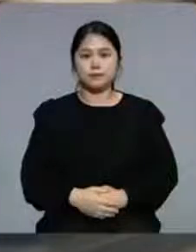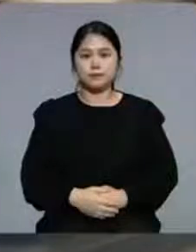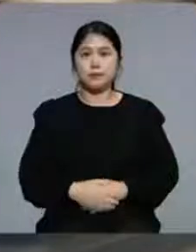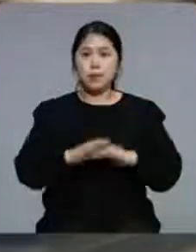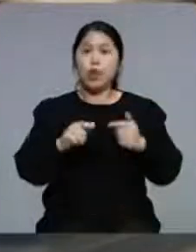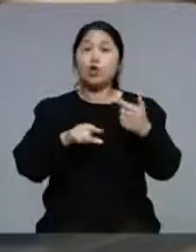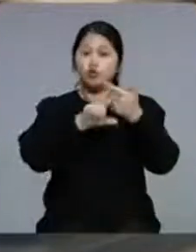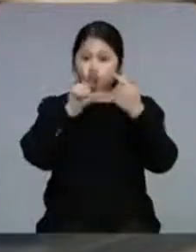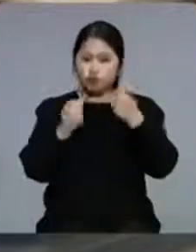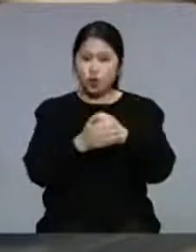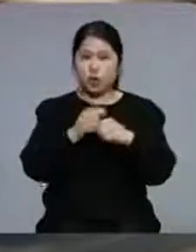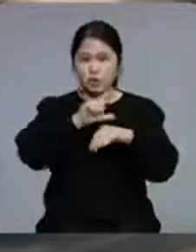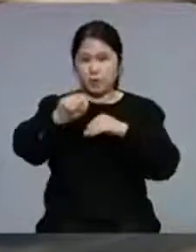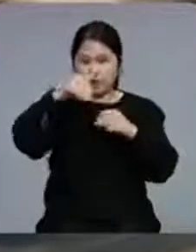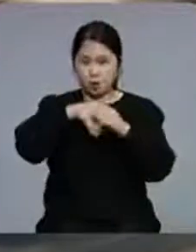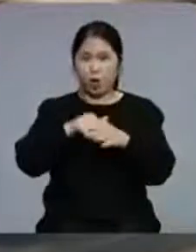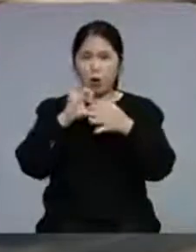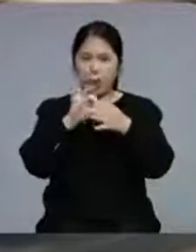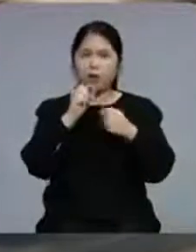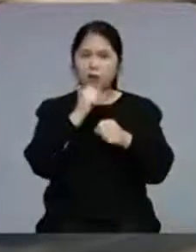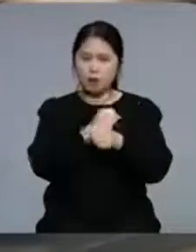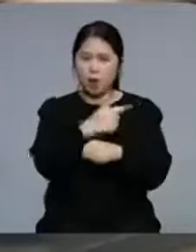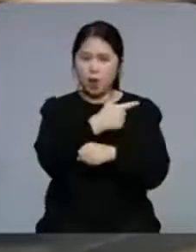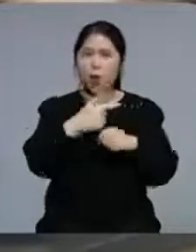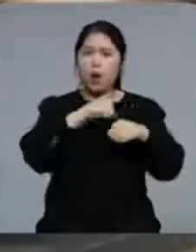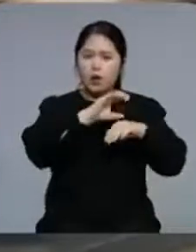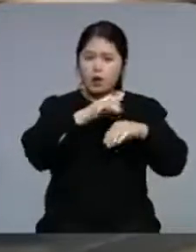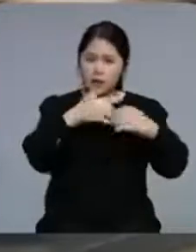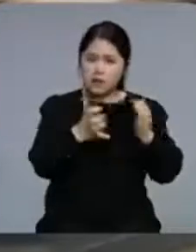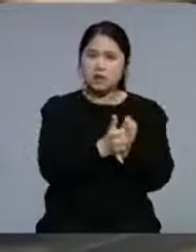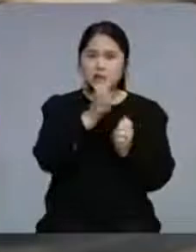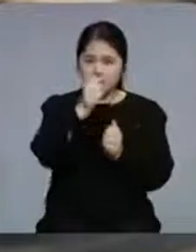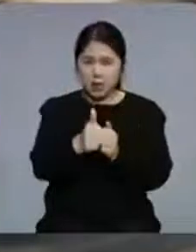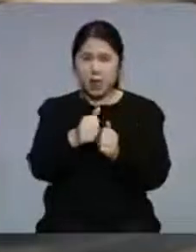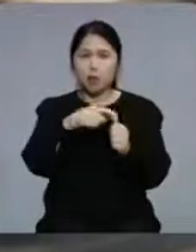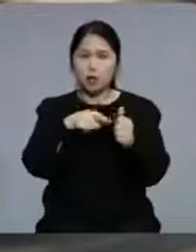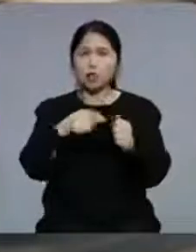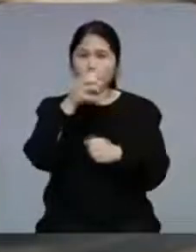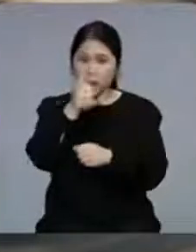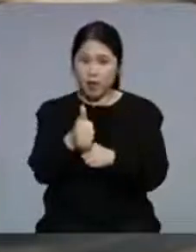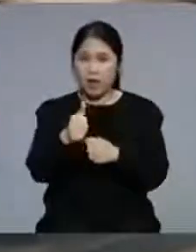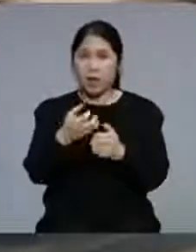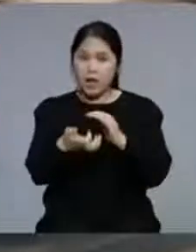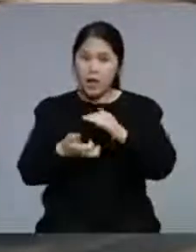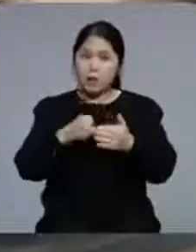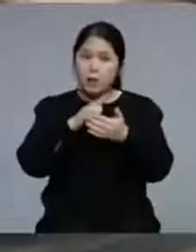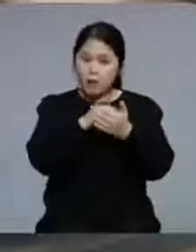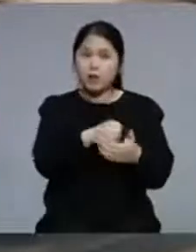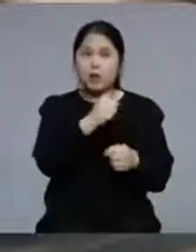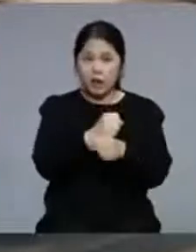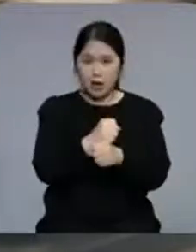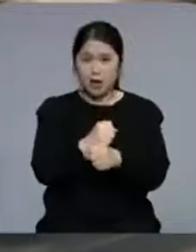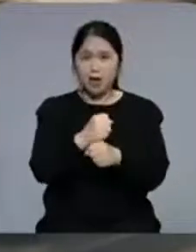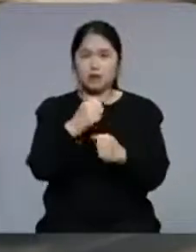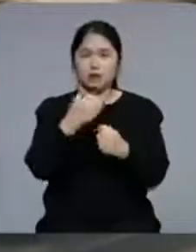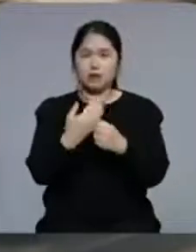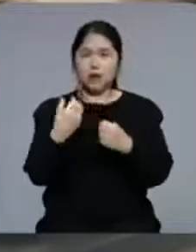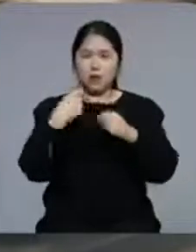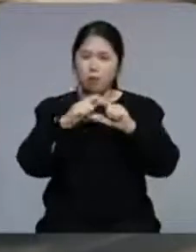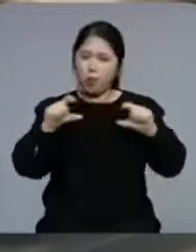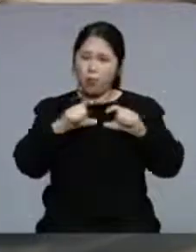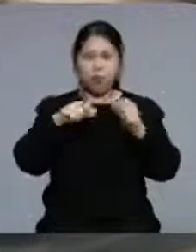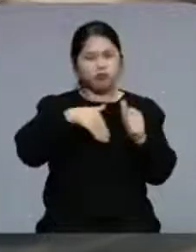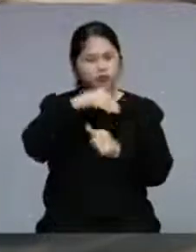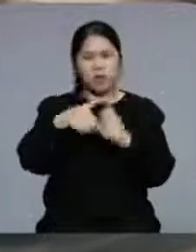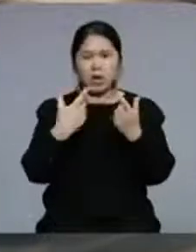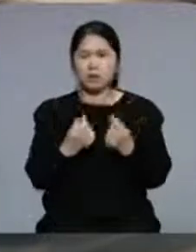오는 6월 지방선거와 관련해 광역단체장과 교육감 예비후보 등록이 시작됐지만 분위기가 예년 같지 않다고 합니다.